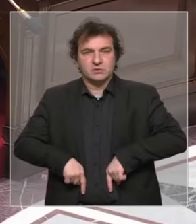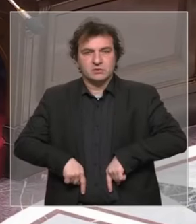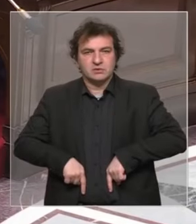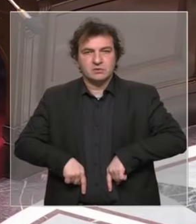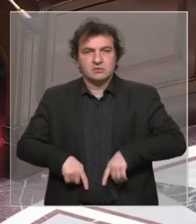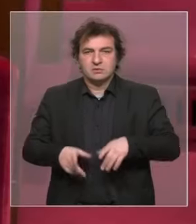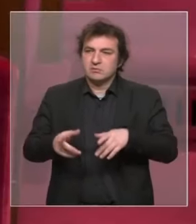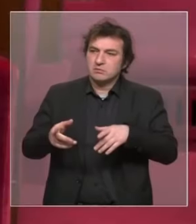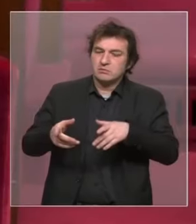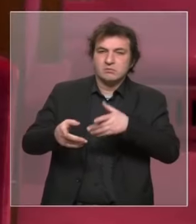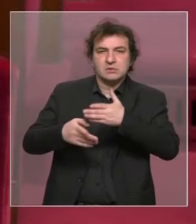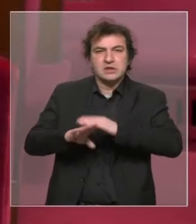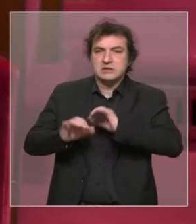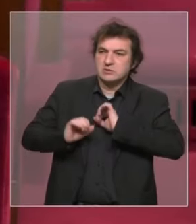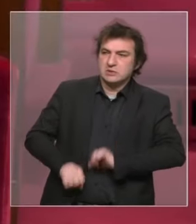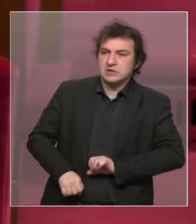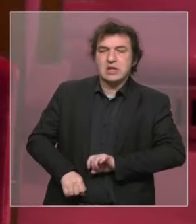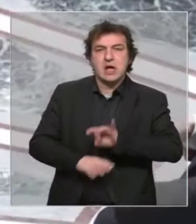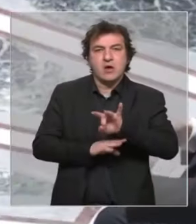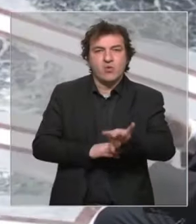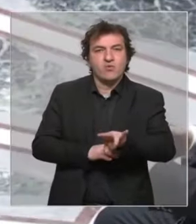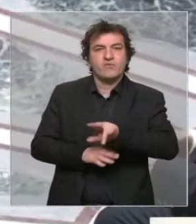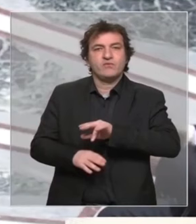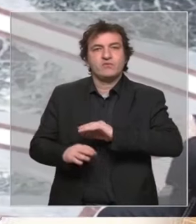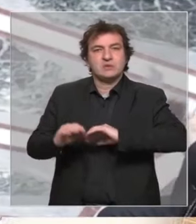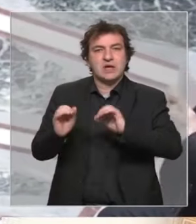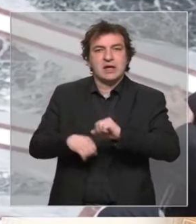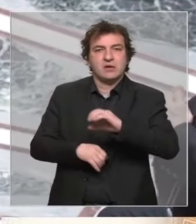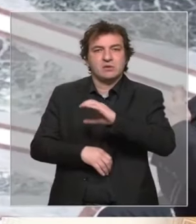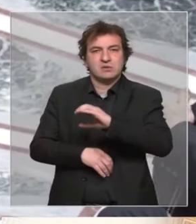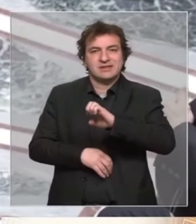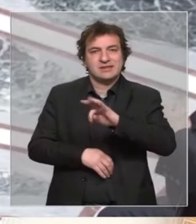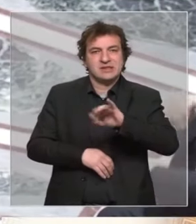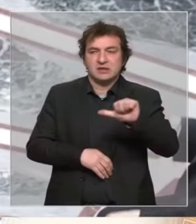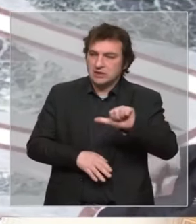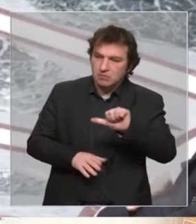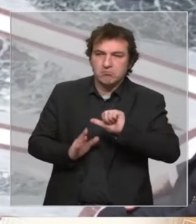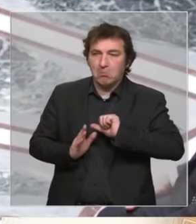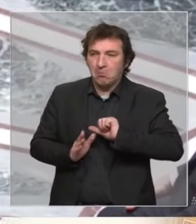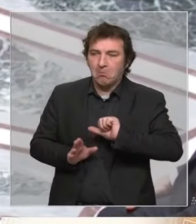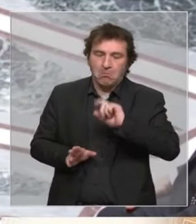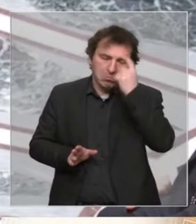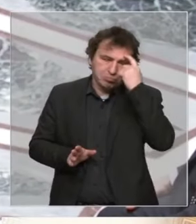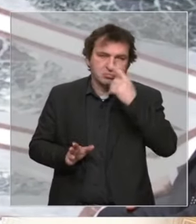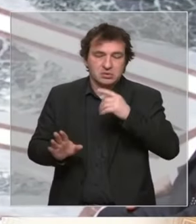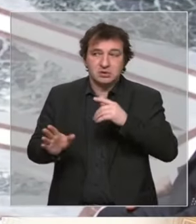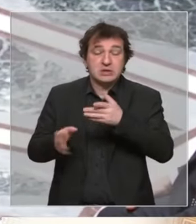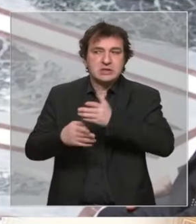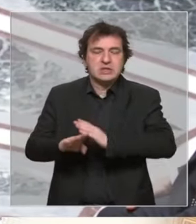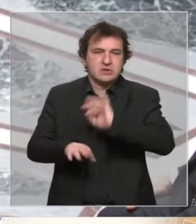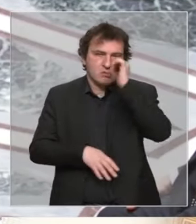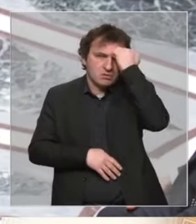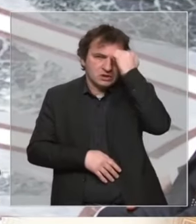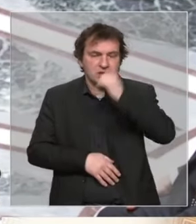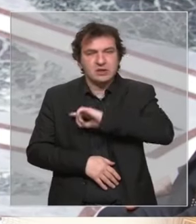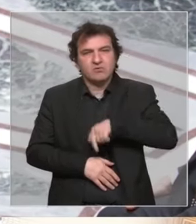la décision du Sénat de rejeter l'accord du CETA. C'est une décision que nous regrettons et que nous estimons